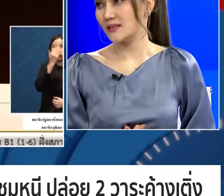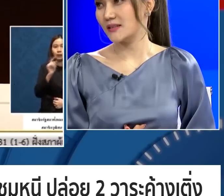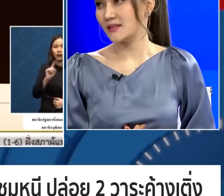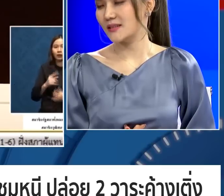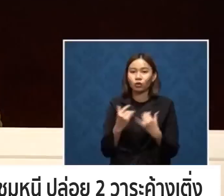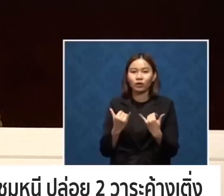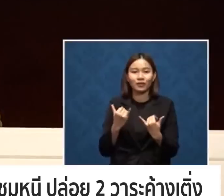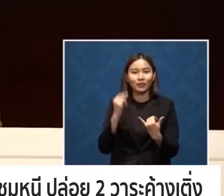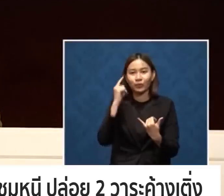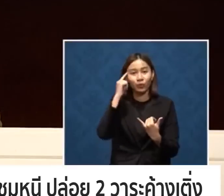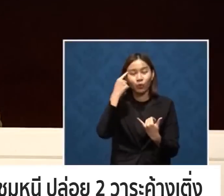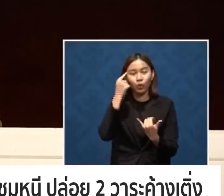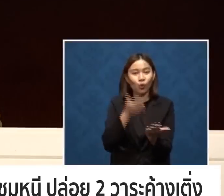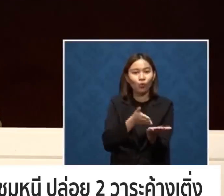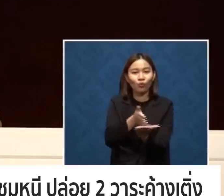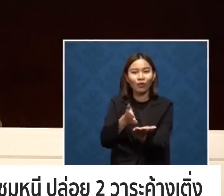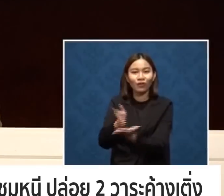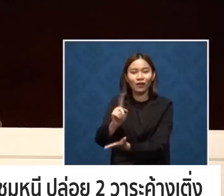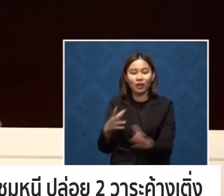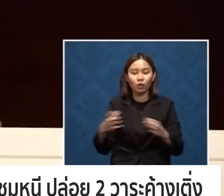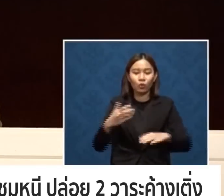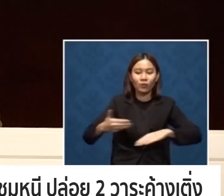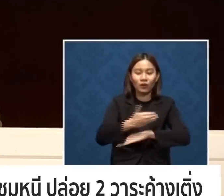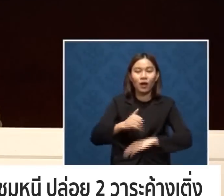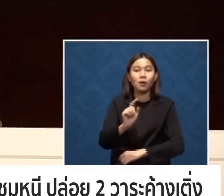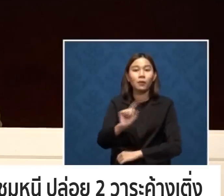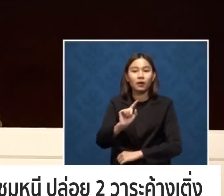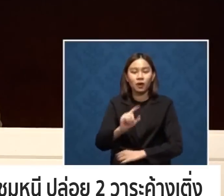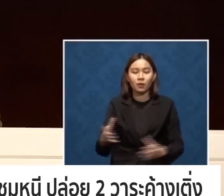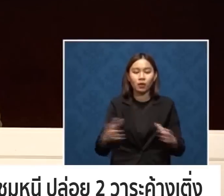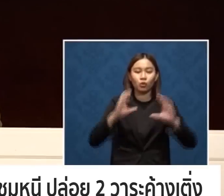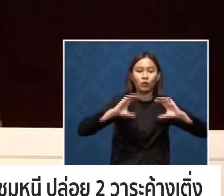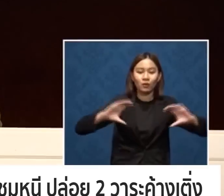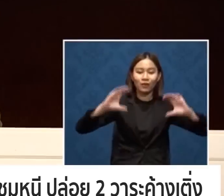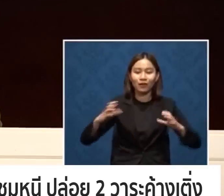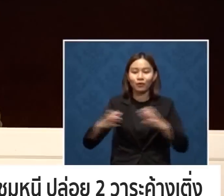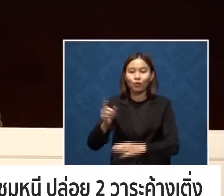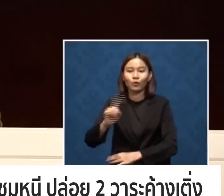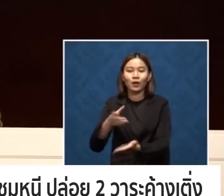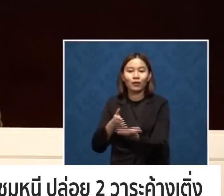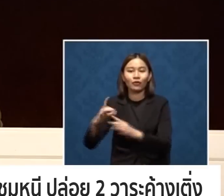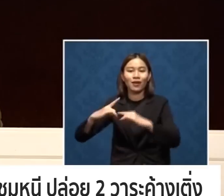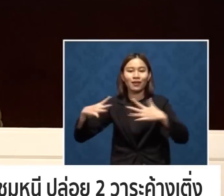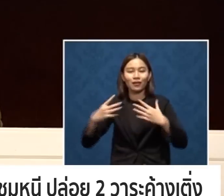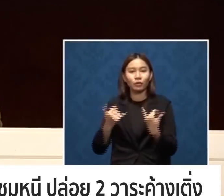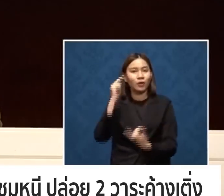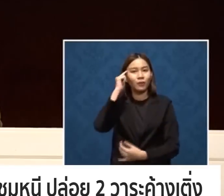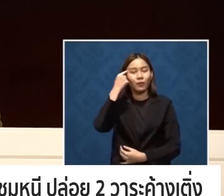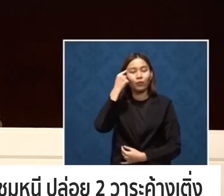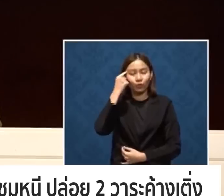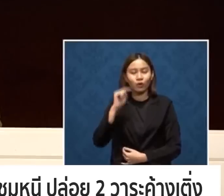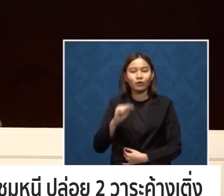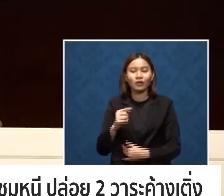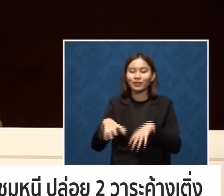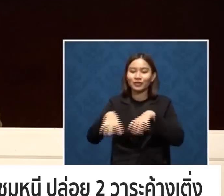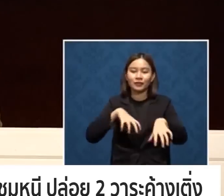ศตั้งแต่ต้นแล้วว่าผมไม่อยากจะเป็นเลยประธานสภาคือทิ้งหมดแล้วอ่ะรัฐธรรมนูญอ่ะก็ทิ้งแล้วข้อบังคับ